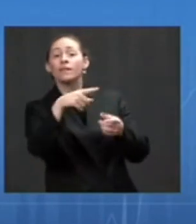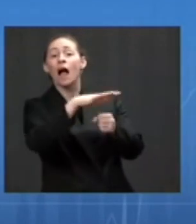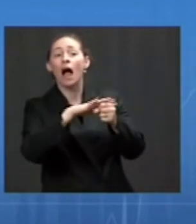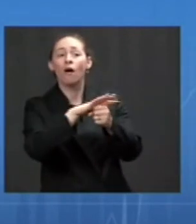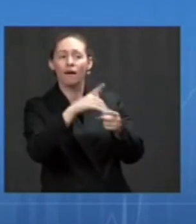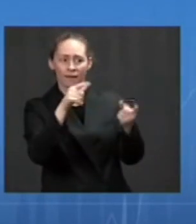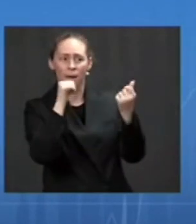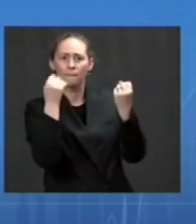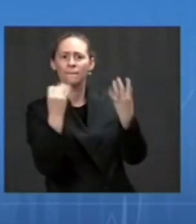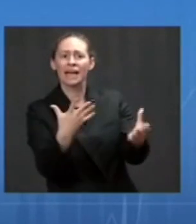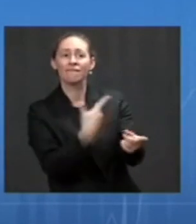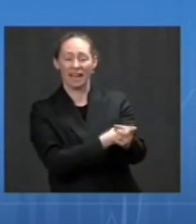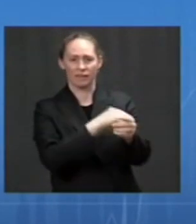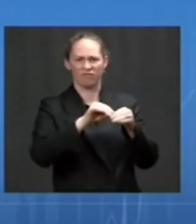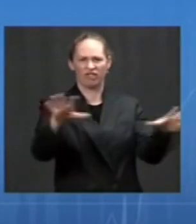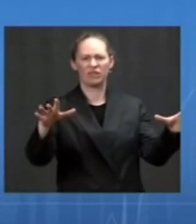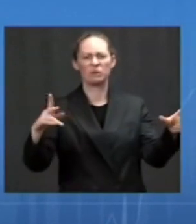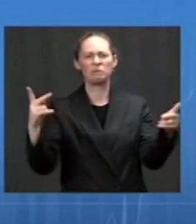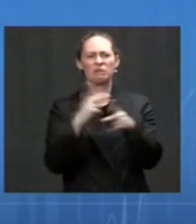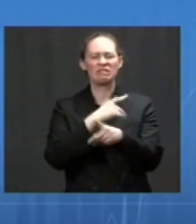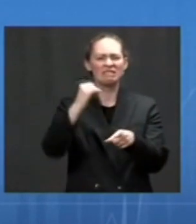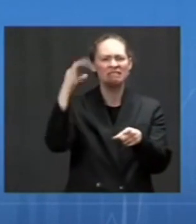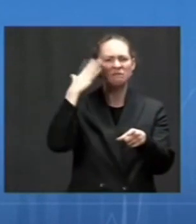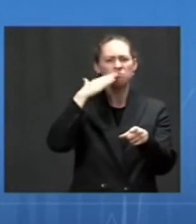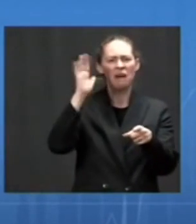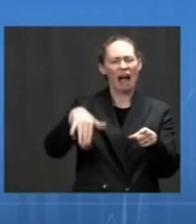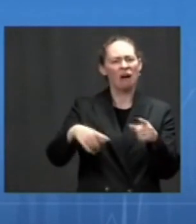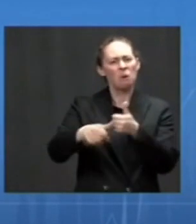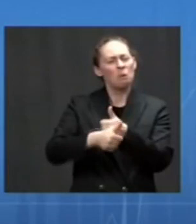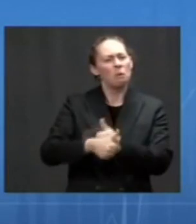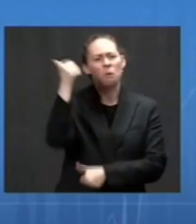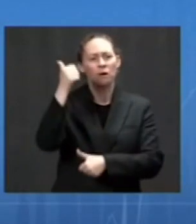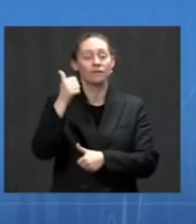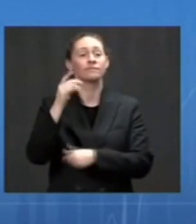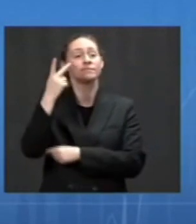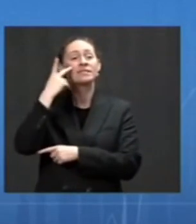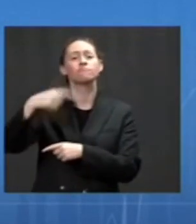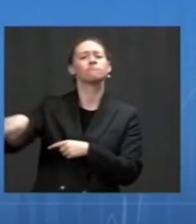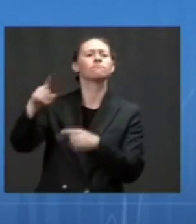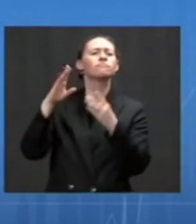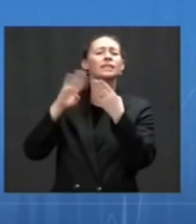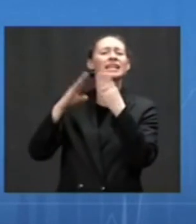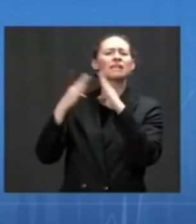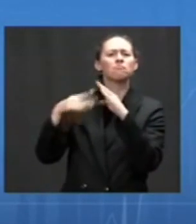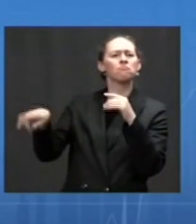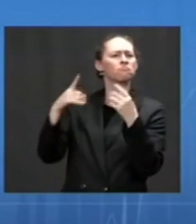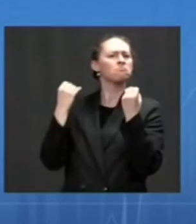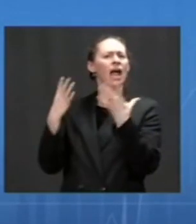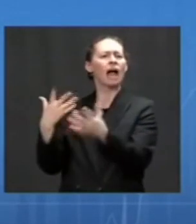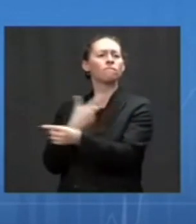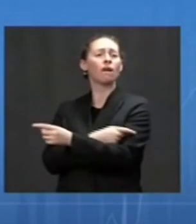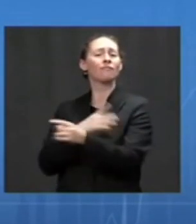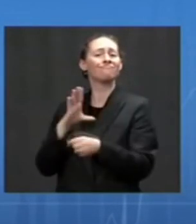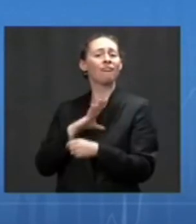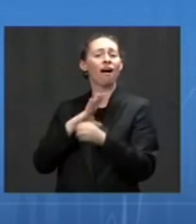une transmission substantielle à élever parce que les personnes non vaccinées courent un risque. Et les communautés qui ont été complètement vaccinées sont dans l'ensemble